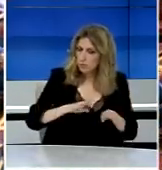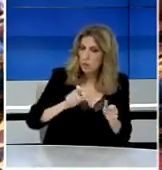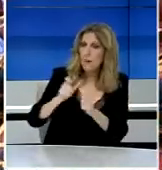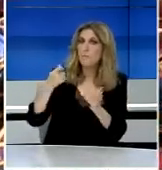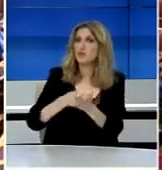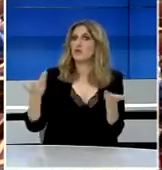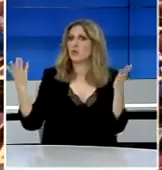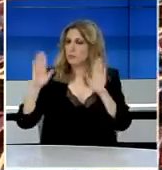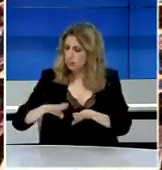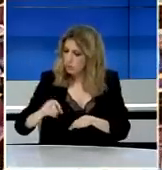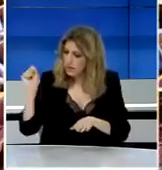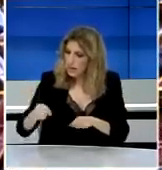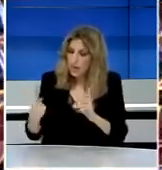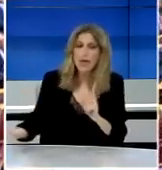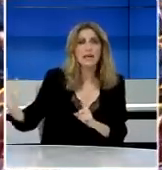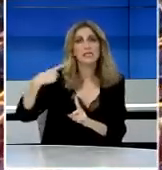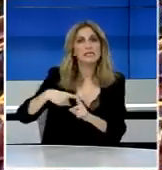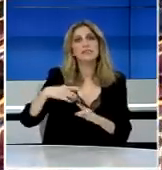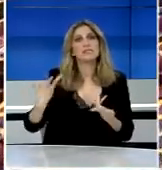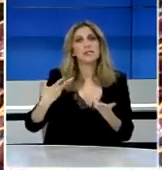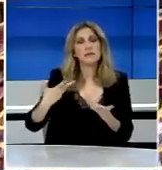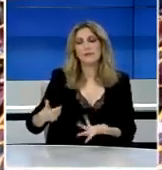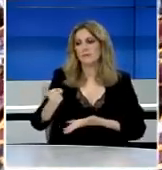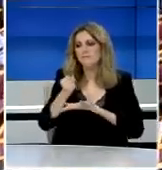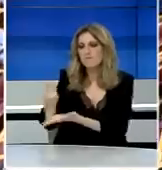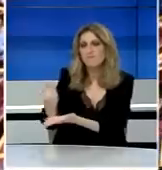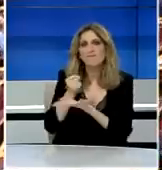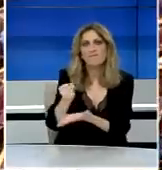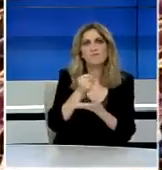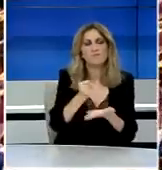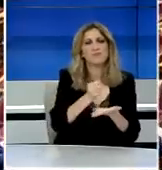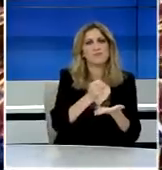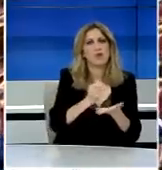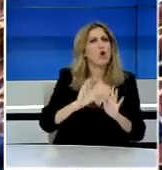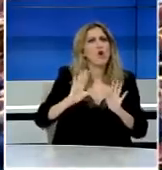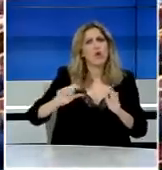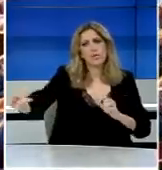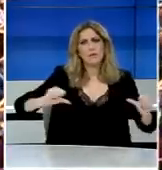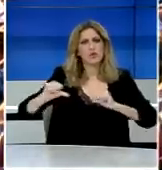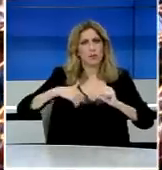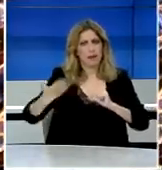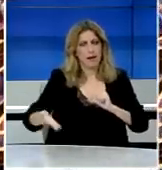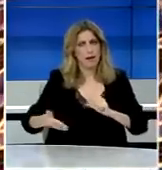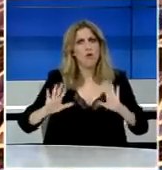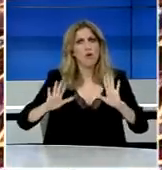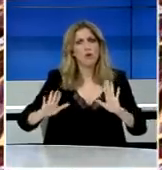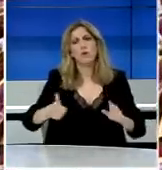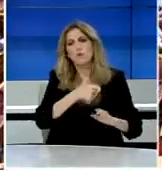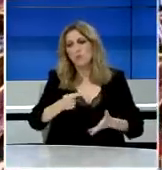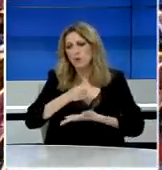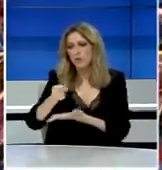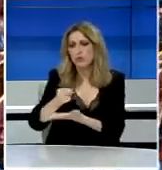επιστρεπτέα ενίσχυση, όπως η χώρα μας και σωστά ζητάει επιδοτήσεις για να σταθεί από την Ευρωπαϊκή Ένωση και η μικρή επιχείρηση. Χρειάζεται